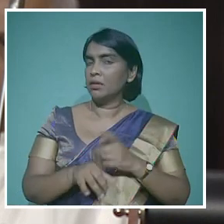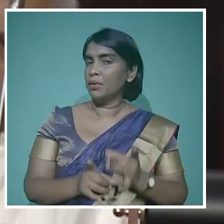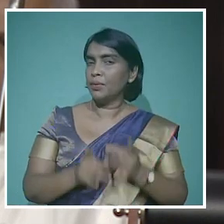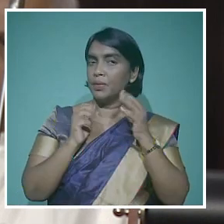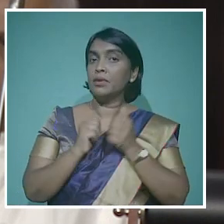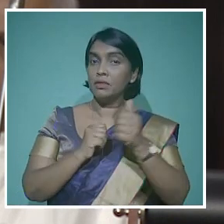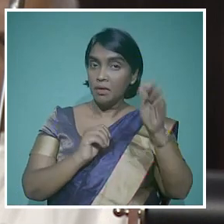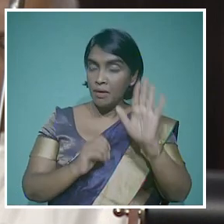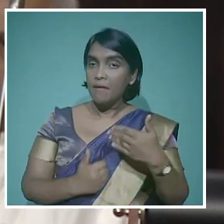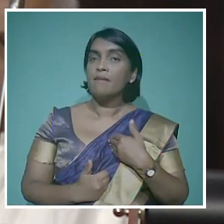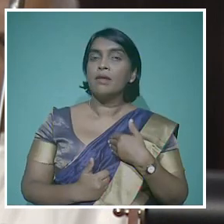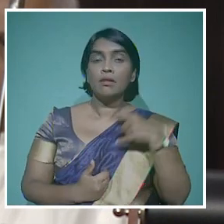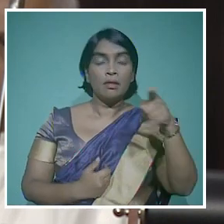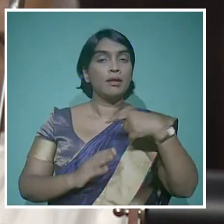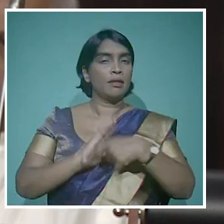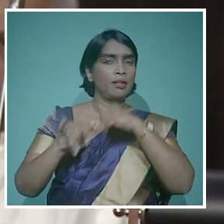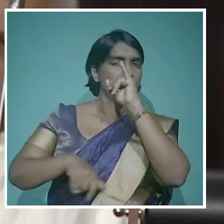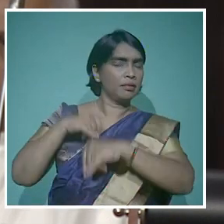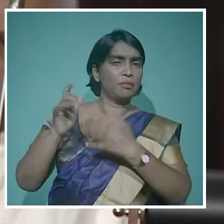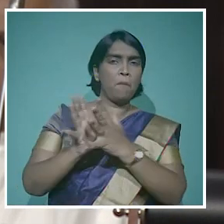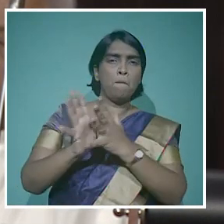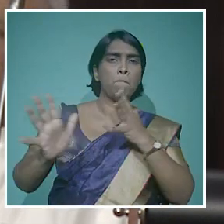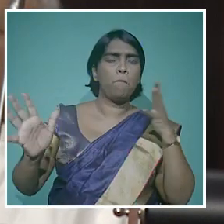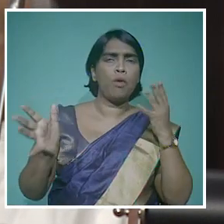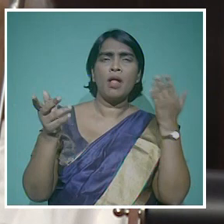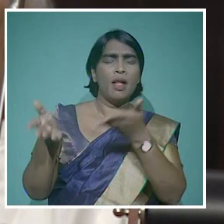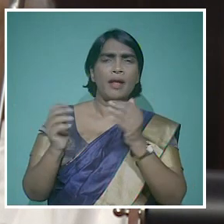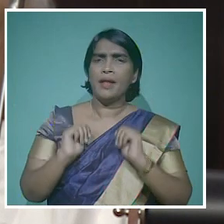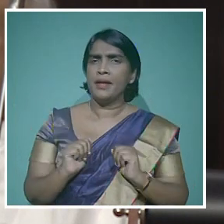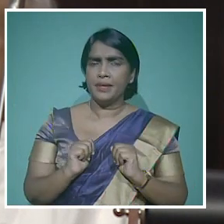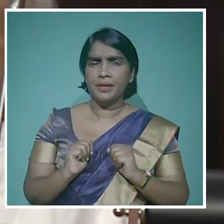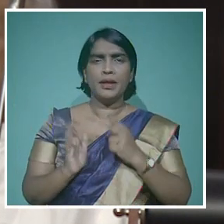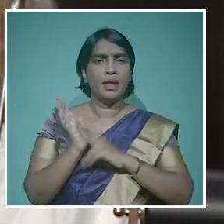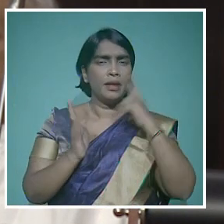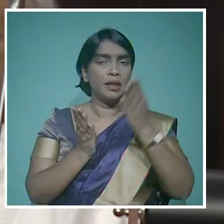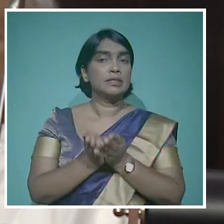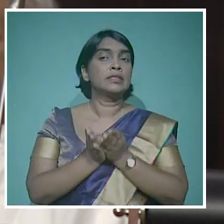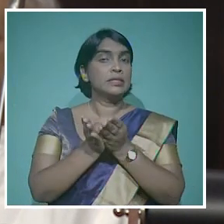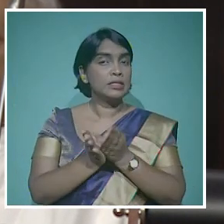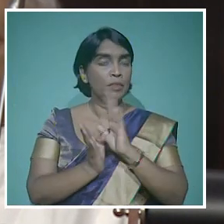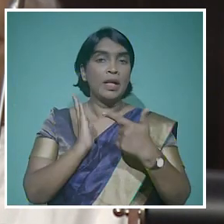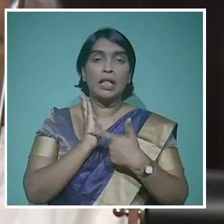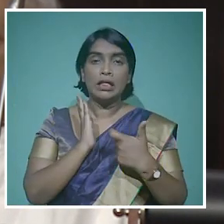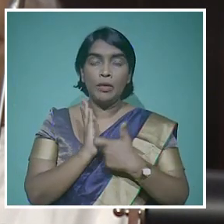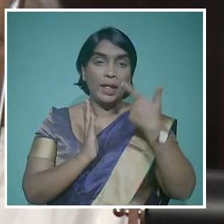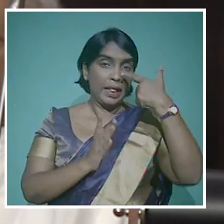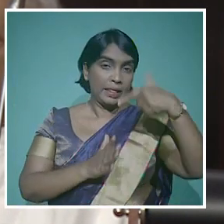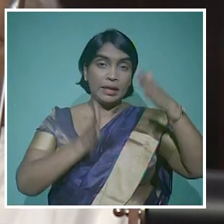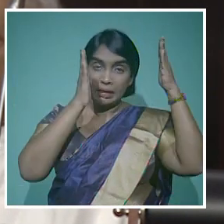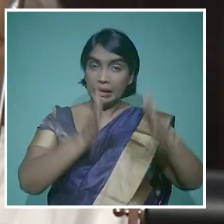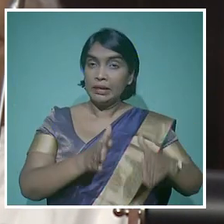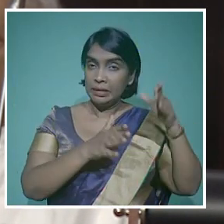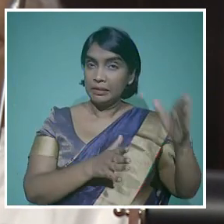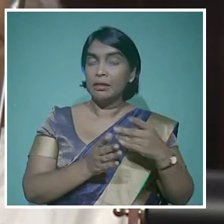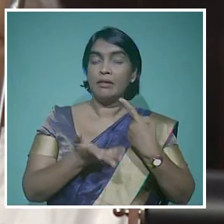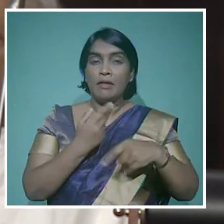කර ඇත්තේ නම් ඔවුන් රටහැරයන්ට පෝලිම් ගැහෙන්නේ ඇයි? ජාතික සම්පත් කියන්නේ තිරුකුණාමලයේ තෙල් ටැංකි වැනි